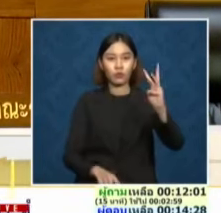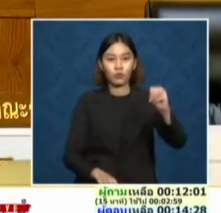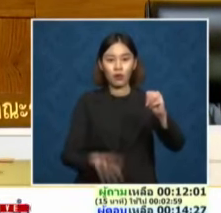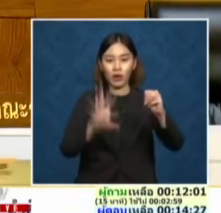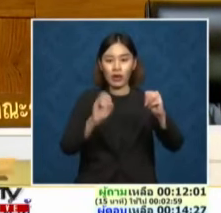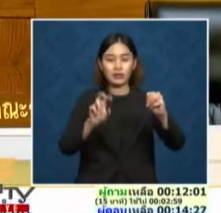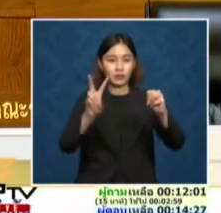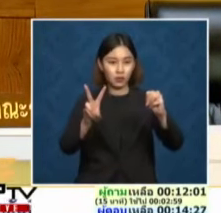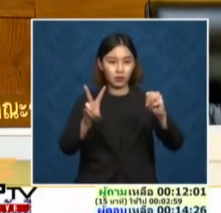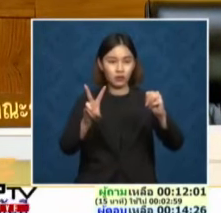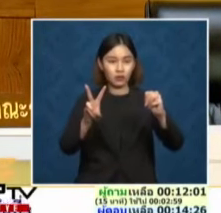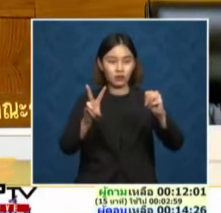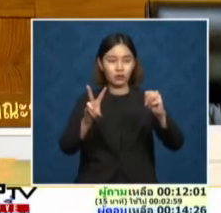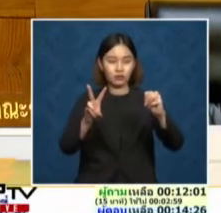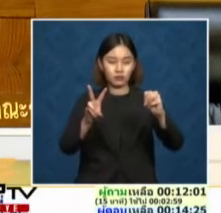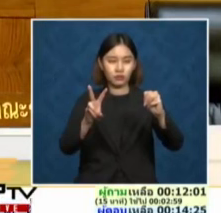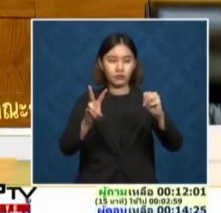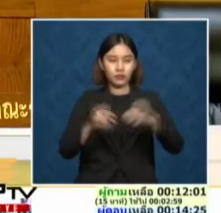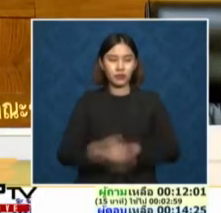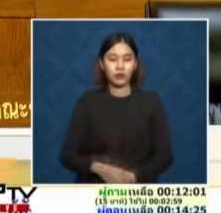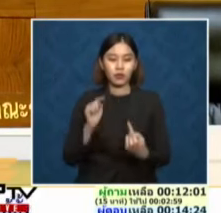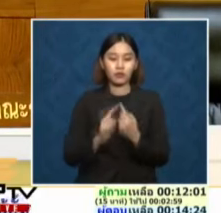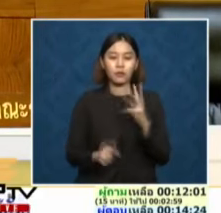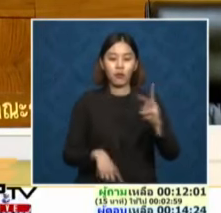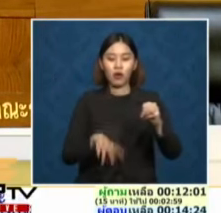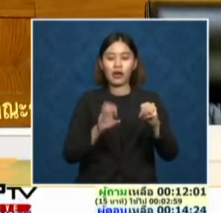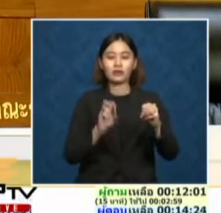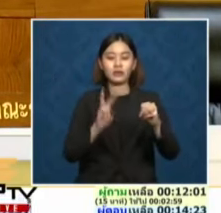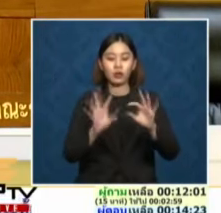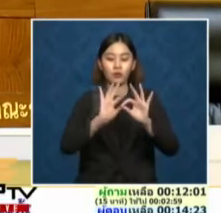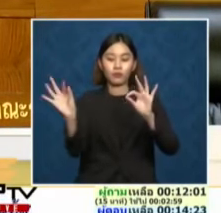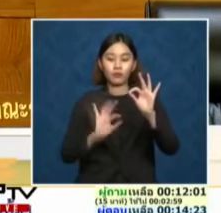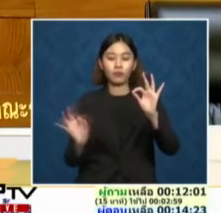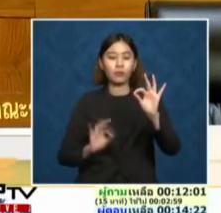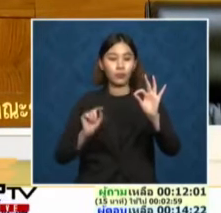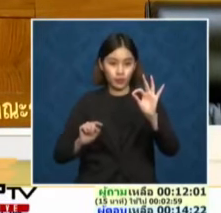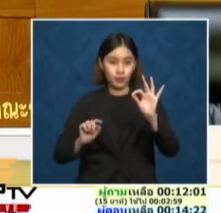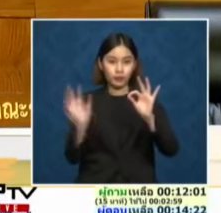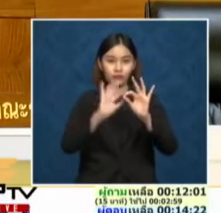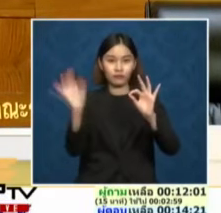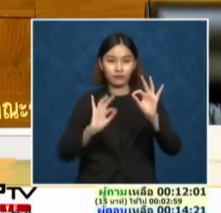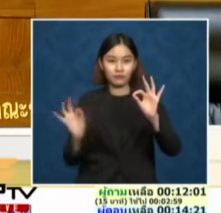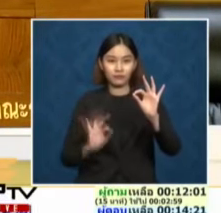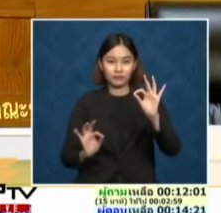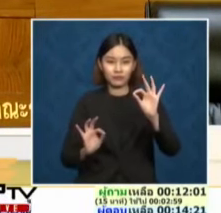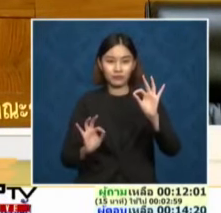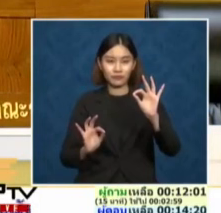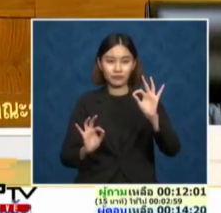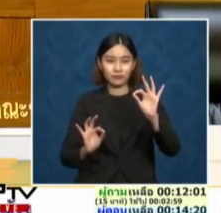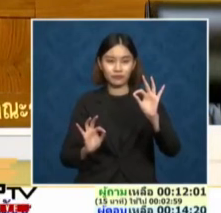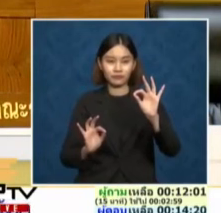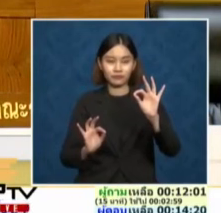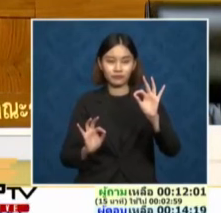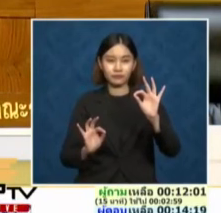ต้องเขาใช้องค์ประกอบ3ส่วนหลักๆด้วยกัน1ก็คือพรบราชทัณฑ์ปี2560 2ก็คือประกาศ2ก็คือกฎกระทรว